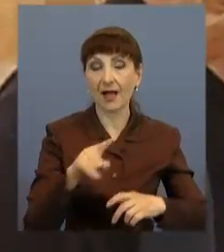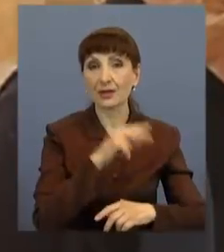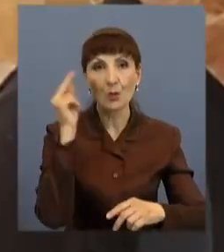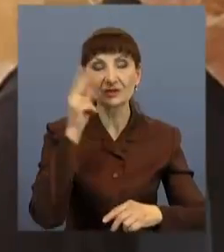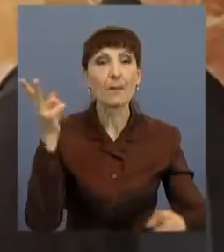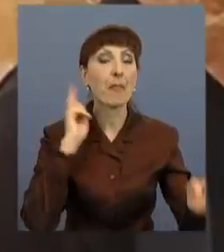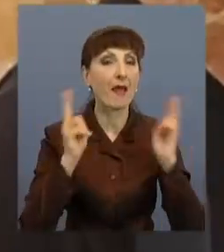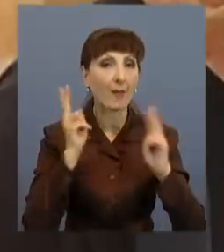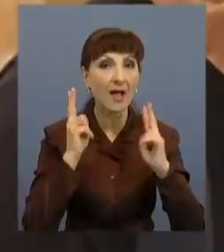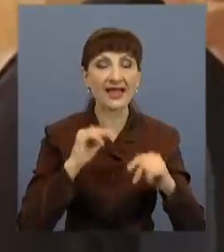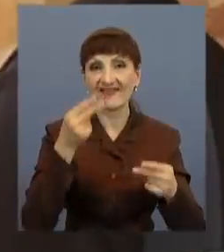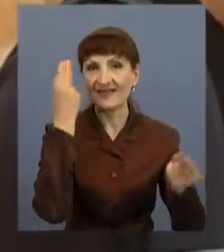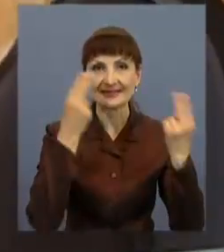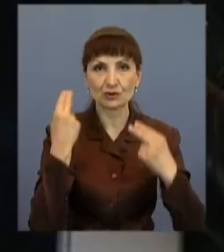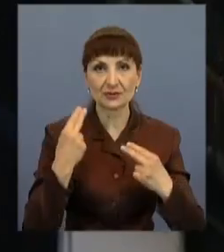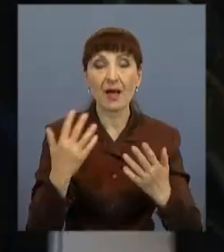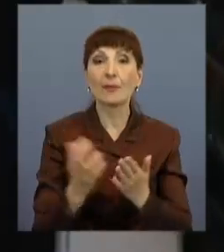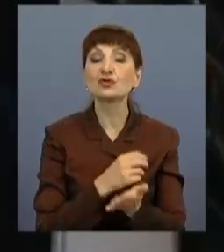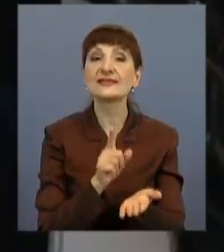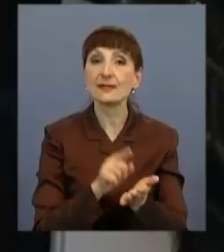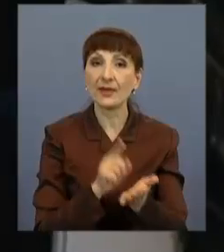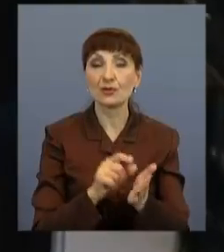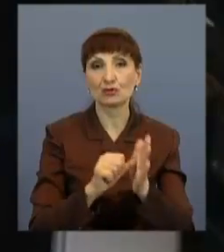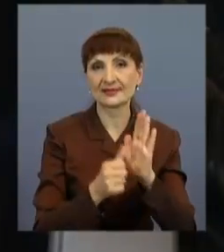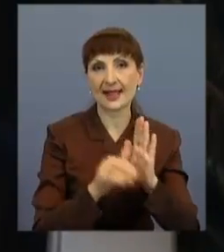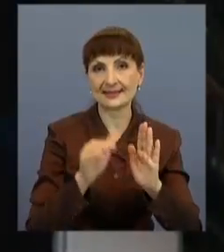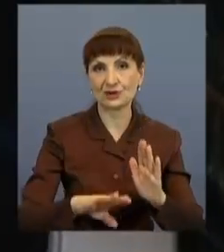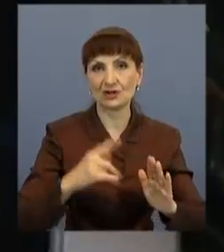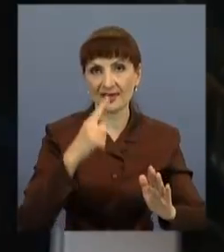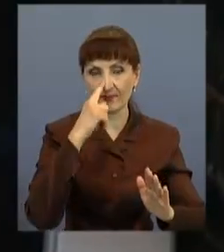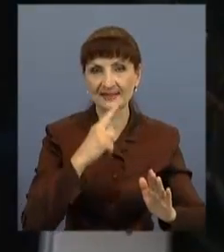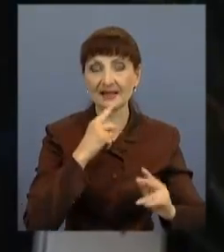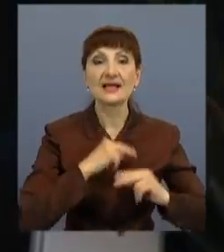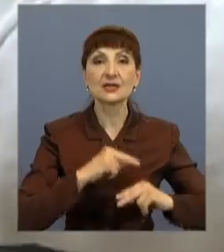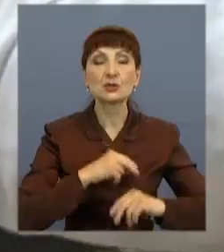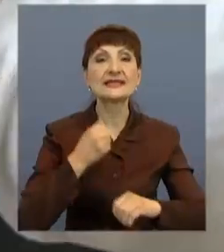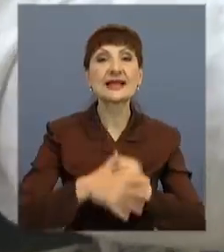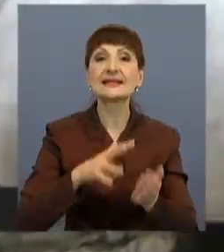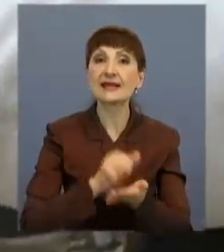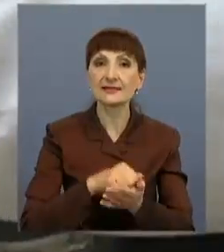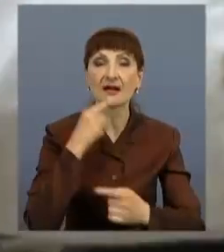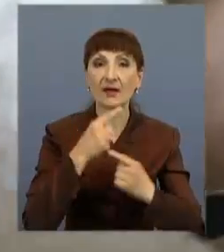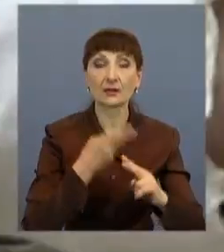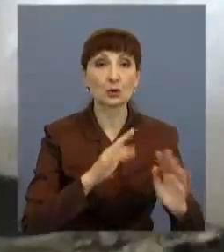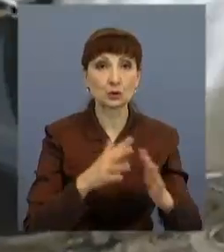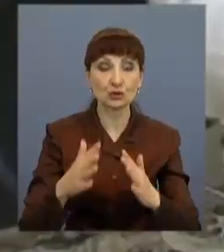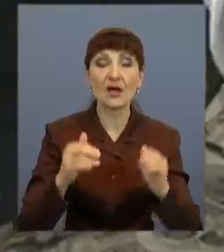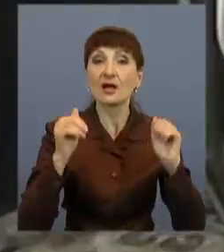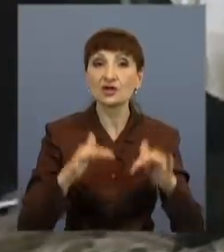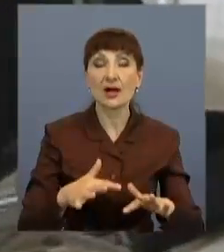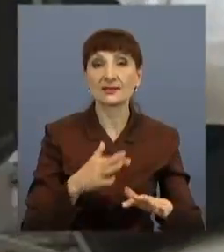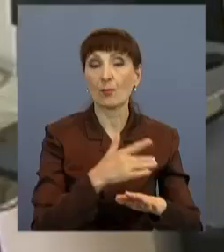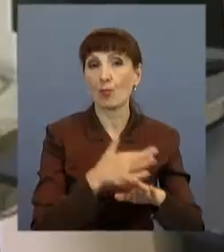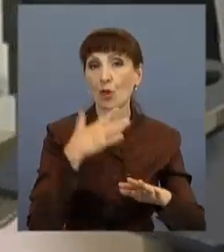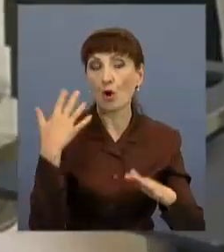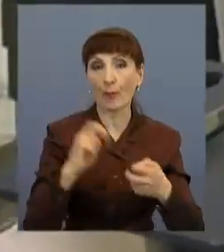на парикмахера и визажиста, получают стипендию в размере 16 тысяч тенге. Сотрудники центра занятости говорят, в таких случаях решаются сразу несколько